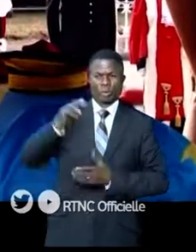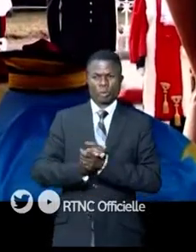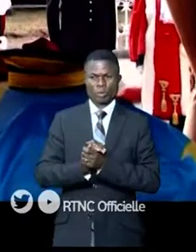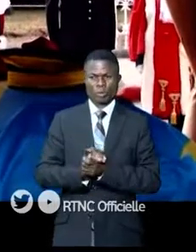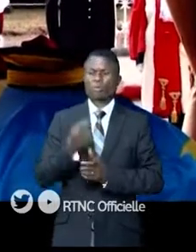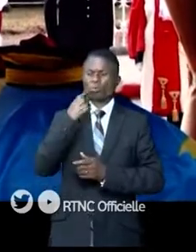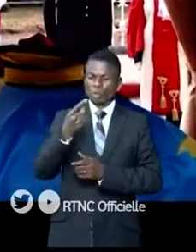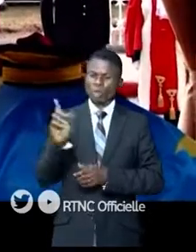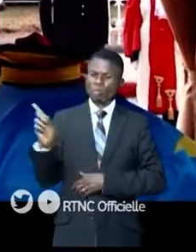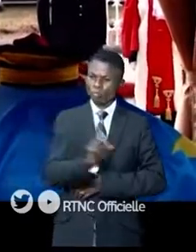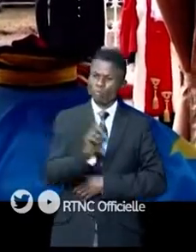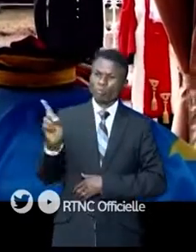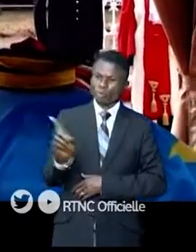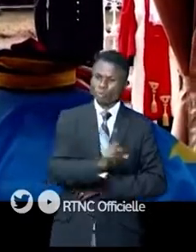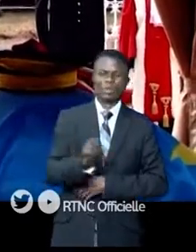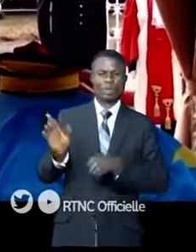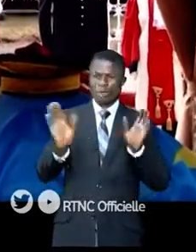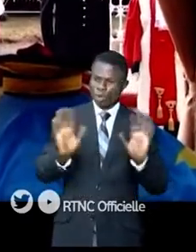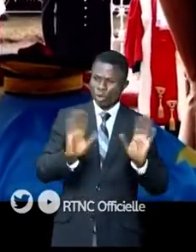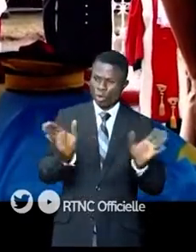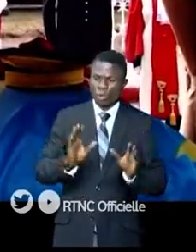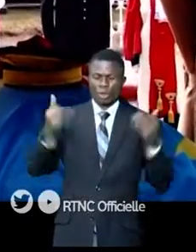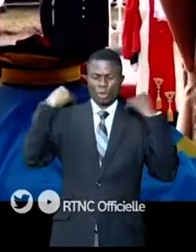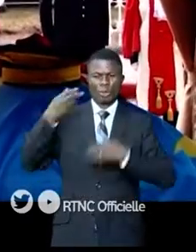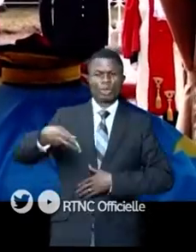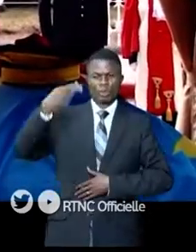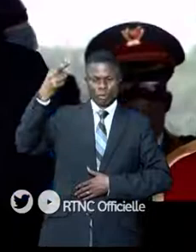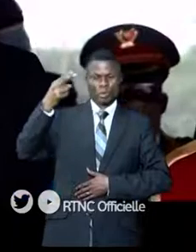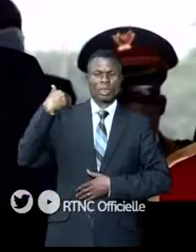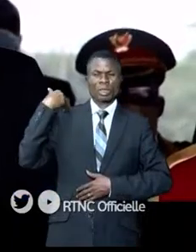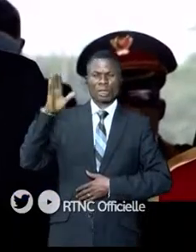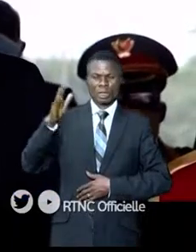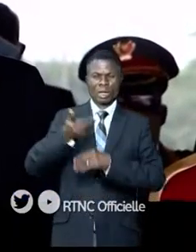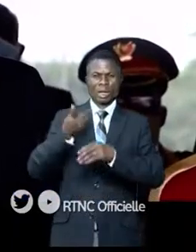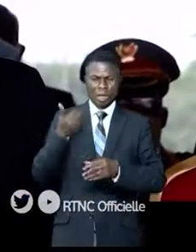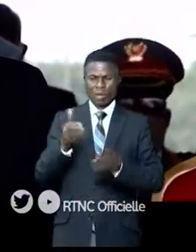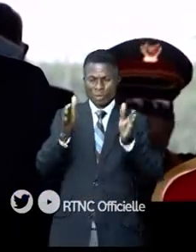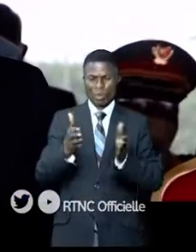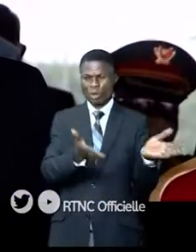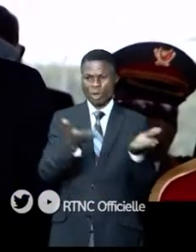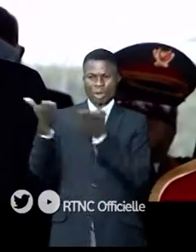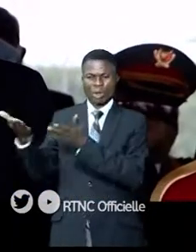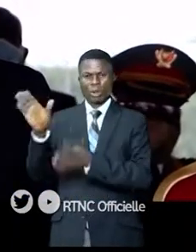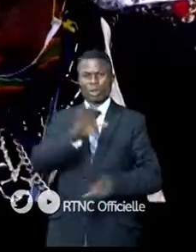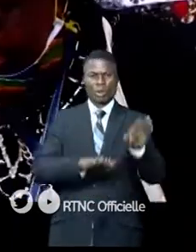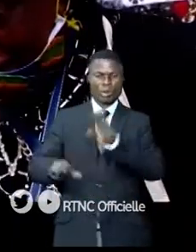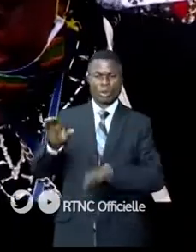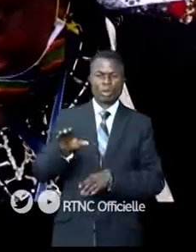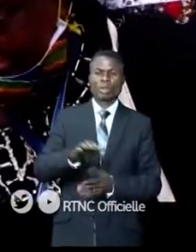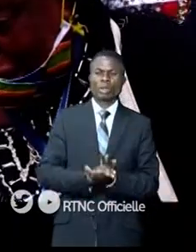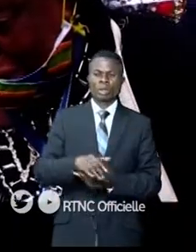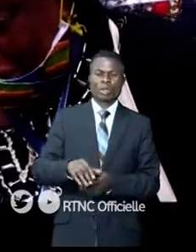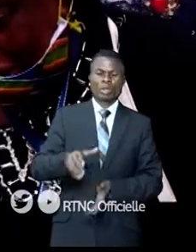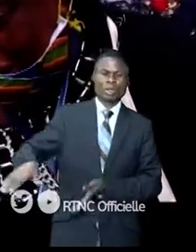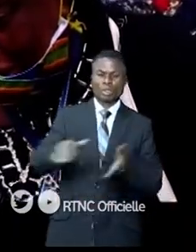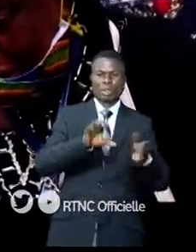rendu à leur tour les derniers hommages à cette haute autorité judiciaire avant la levée de la dépouille pour l'inhumation au cimetière